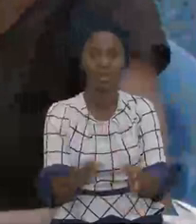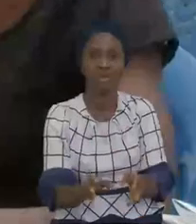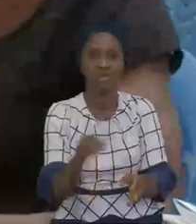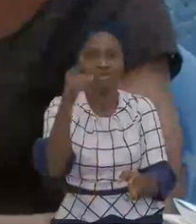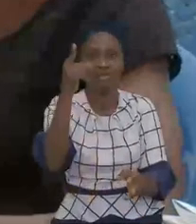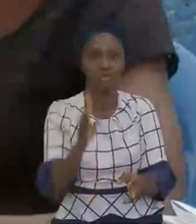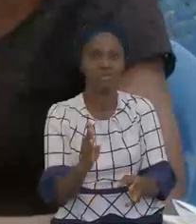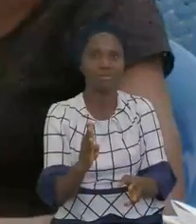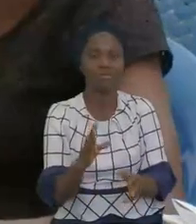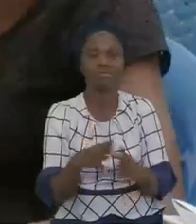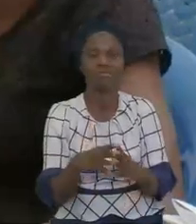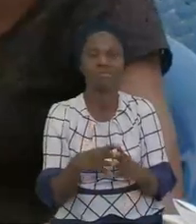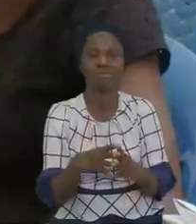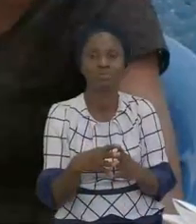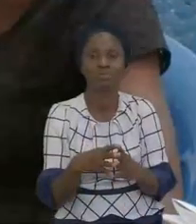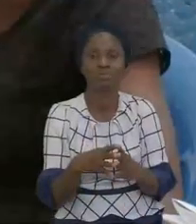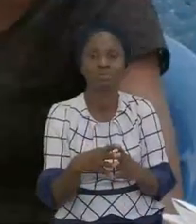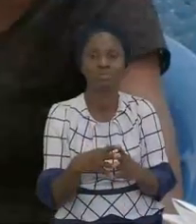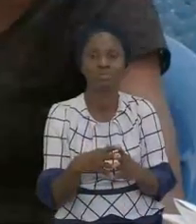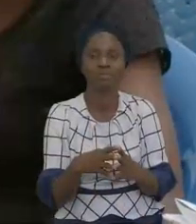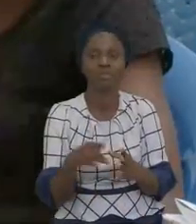Nous devons suivre la voie du salut.